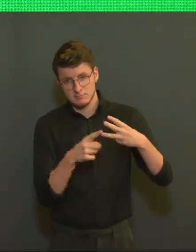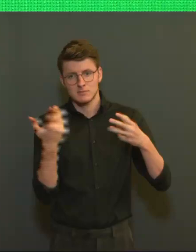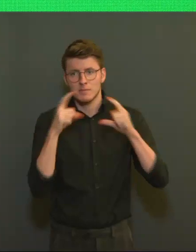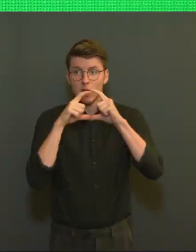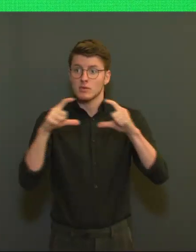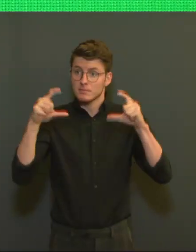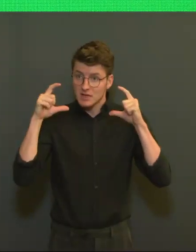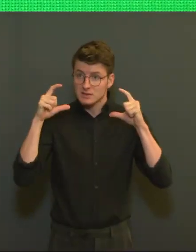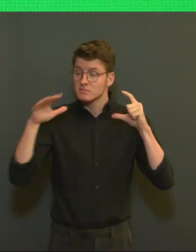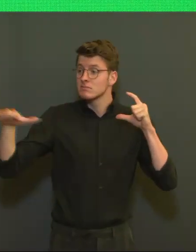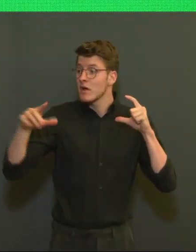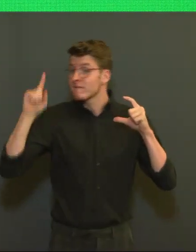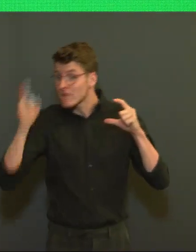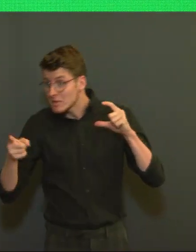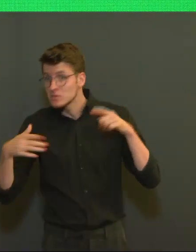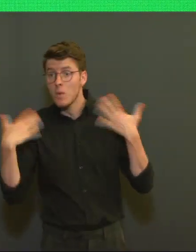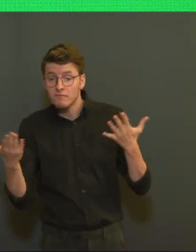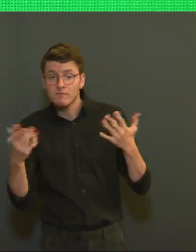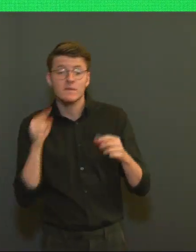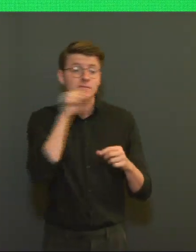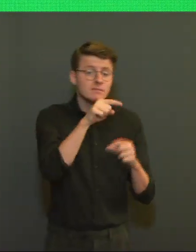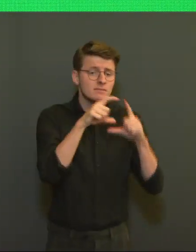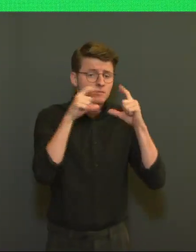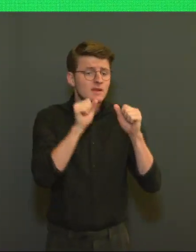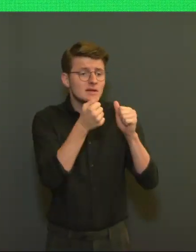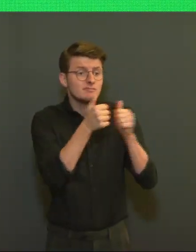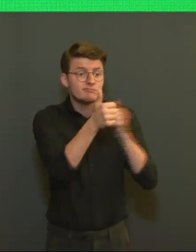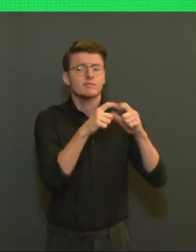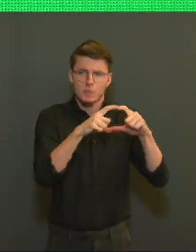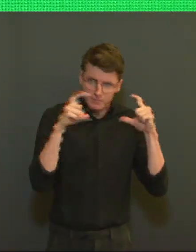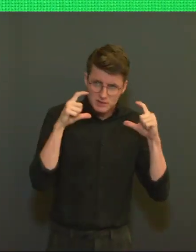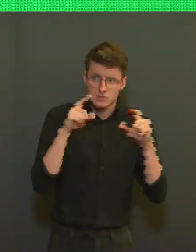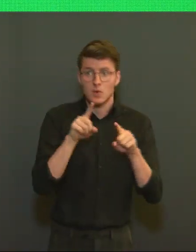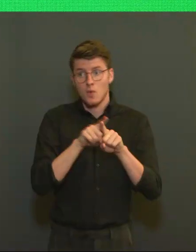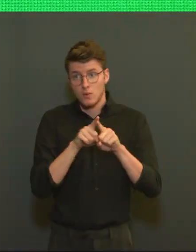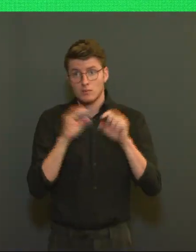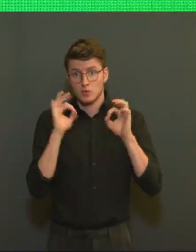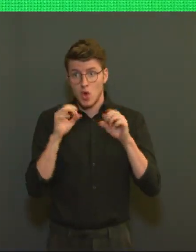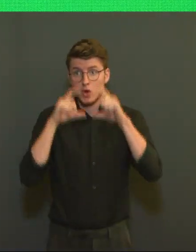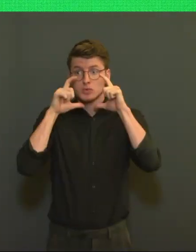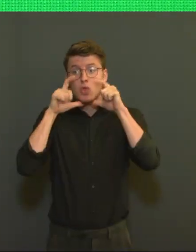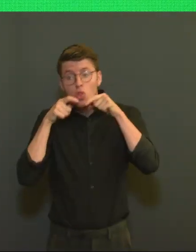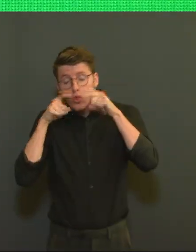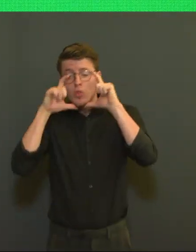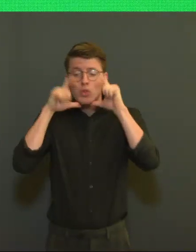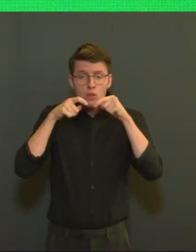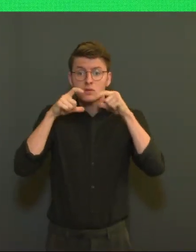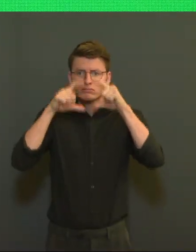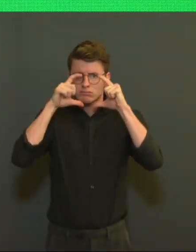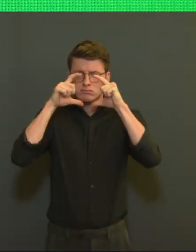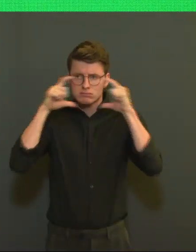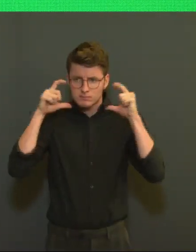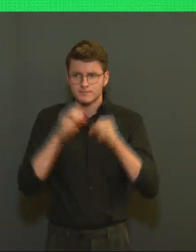kan bewaren. En draag het mond-neusmasker ook correct. Beperk uw nauwe contacten en heb extra aandacht voor